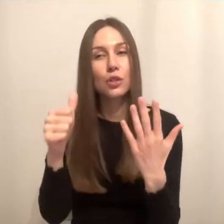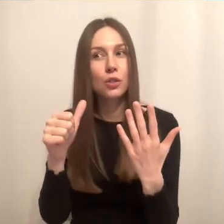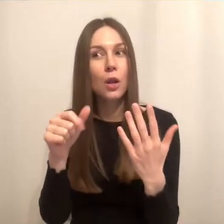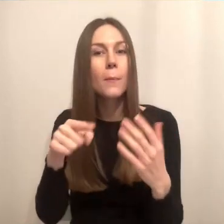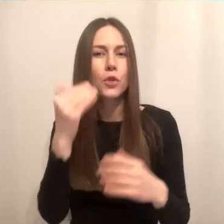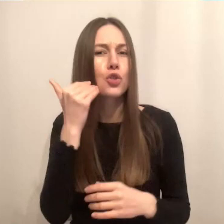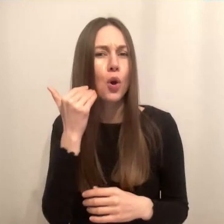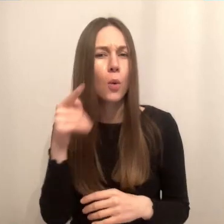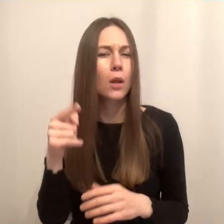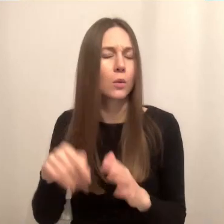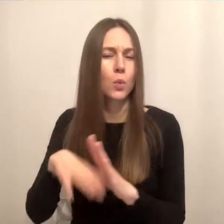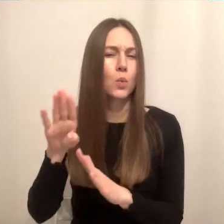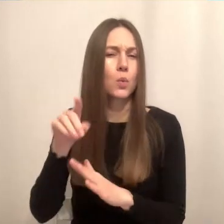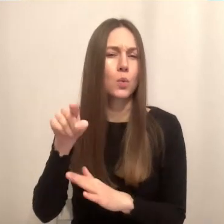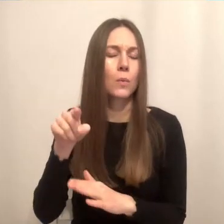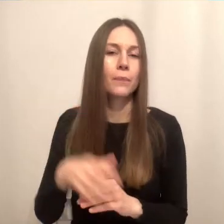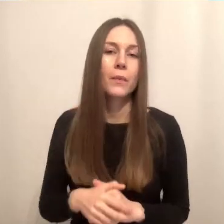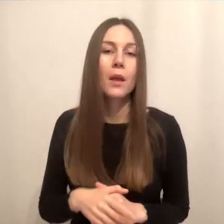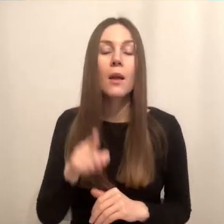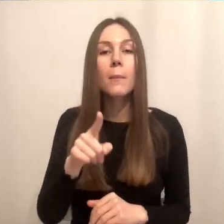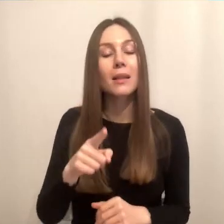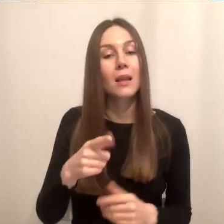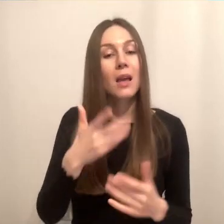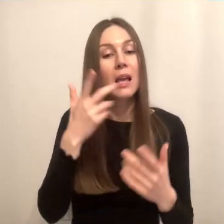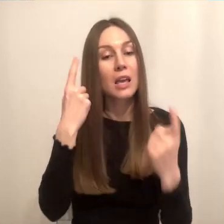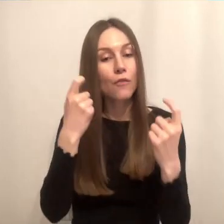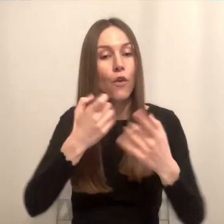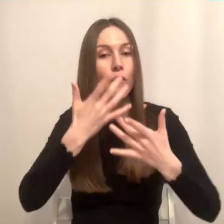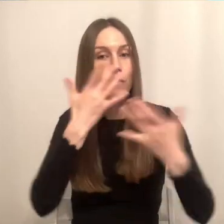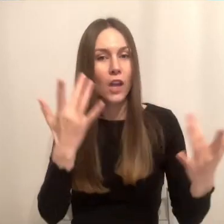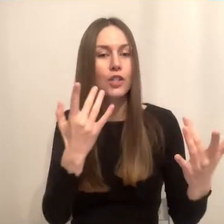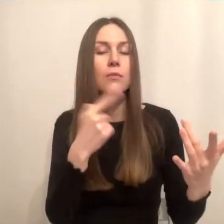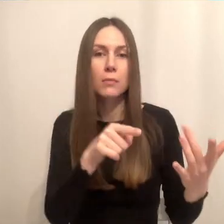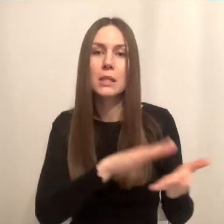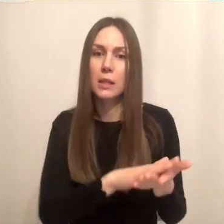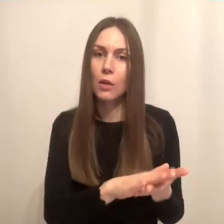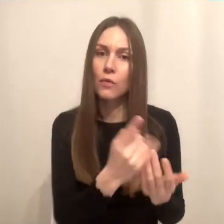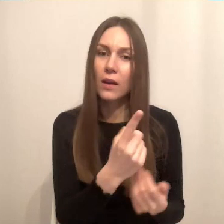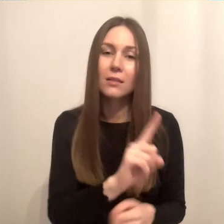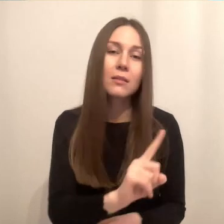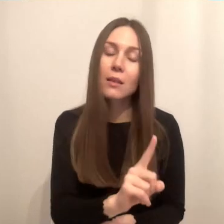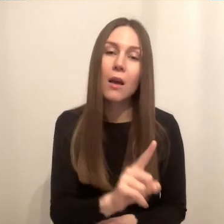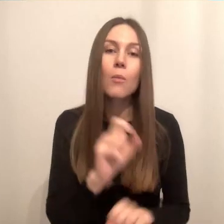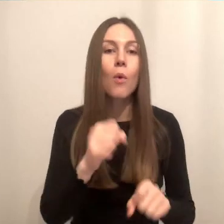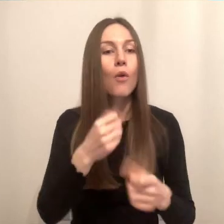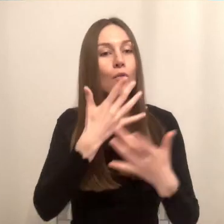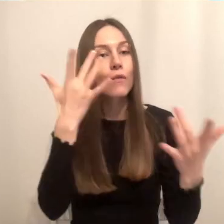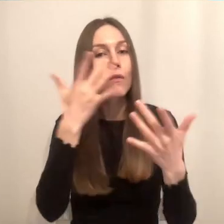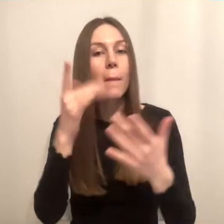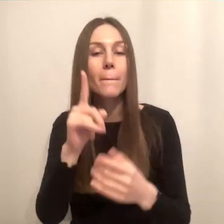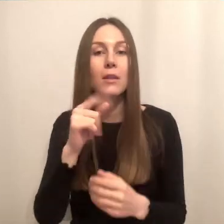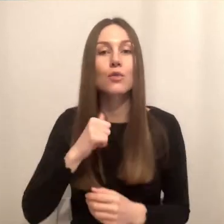man atrodo, kad skaidrumas yra ne tik informacijos viešinimas. Jūs galite labai gerą informaciją viešinti, bet žmonės mato, kaip yra priimami